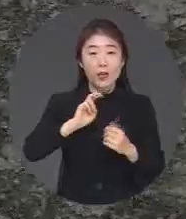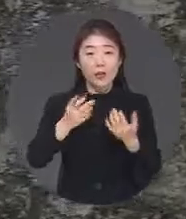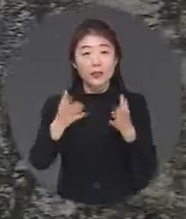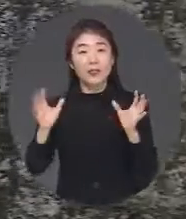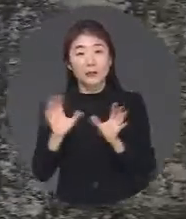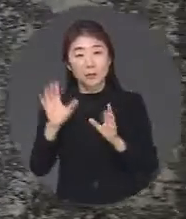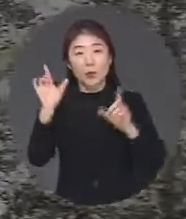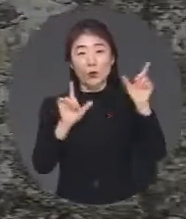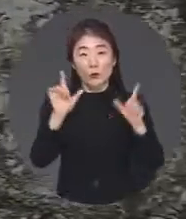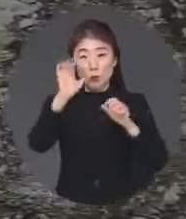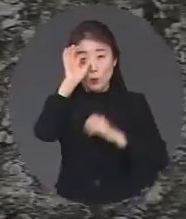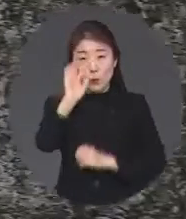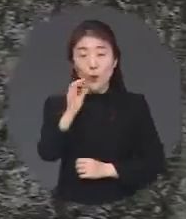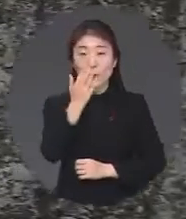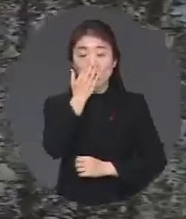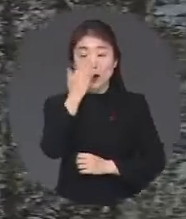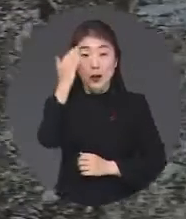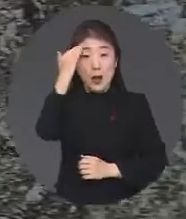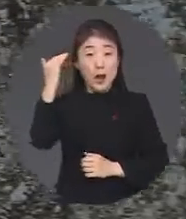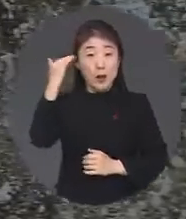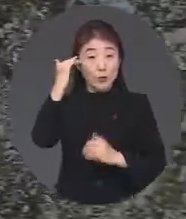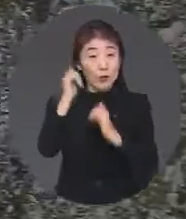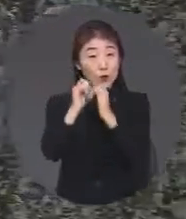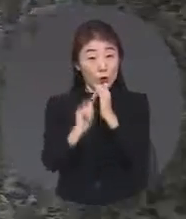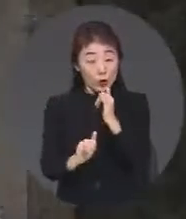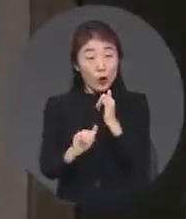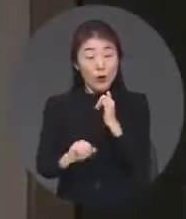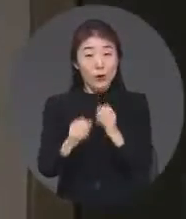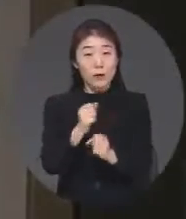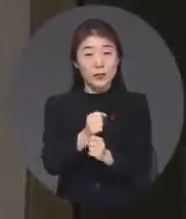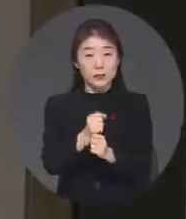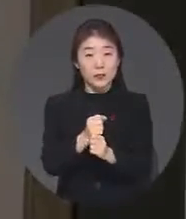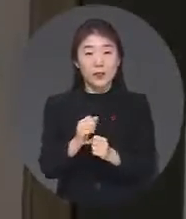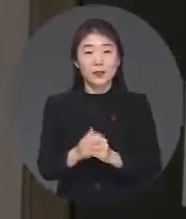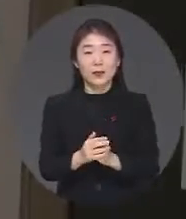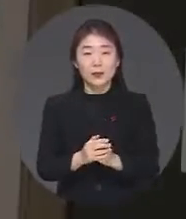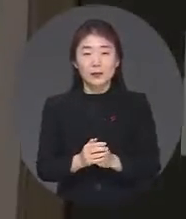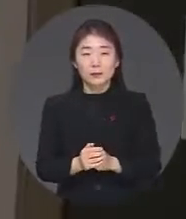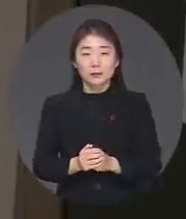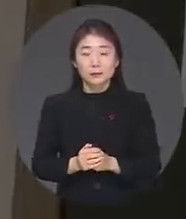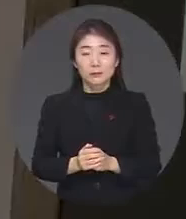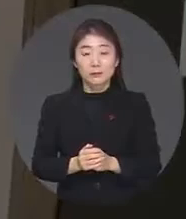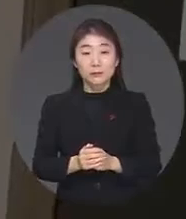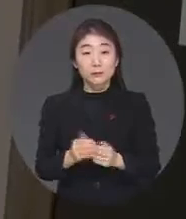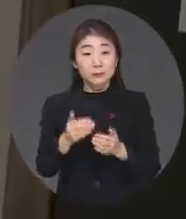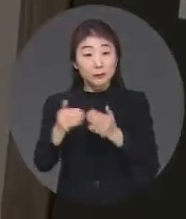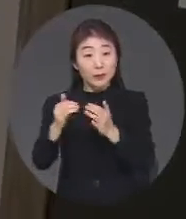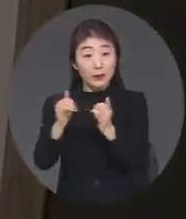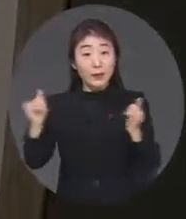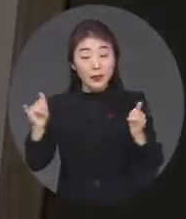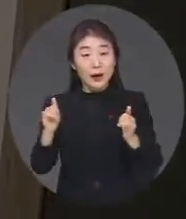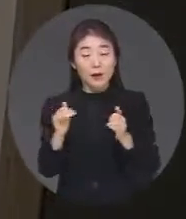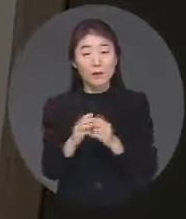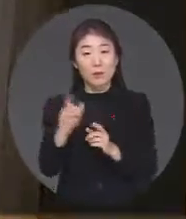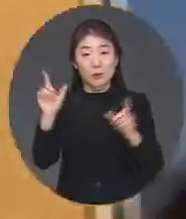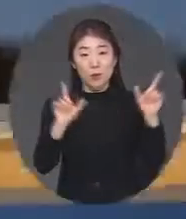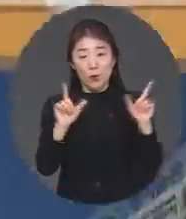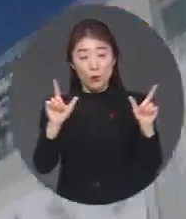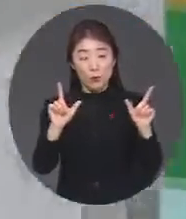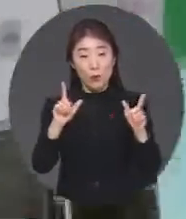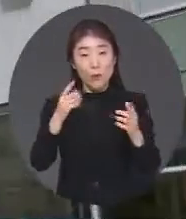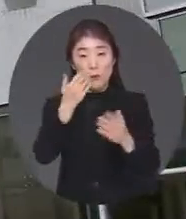모습이 보입니다. 한국적인 것에 천착했던 박수근 화백 특유의 질감과 구도가 돋보이는